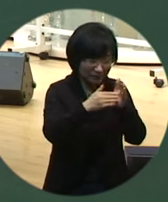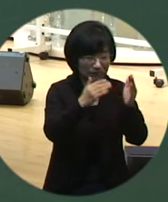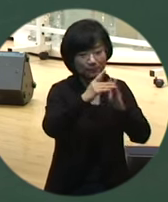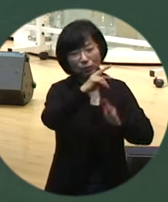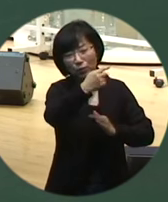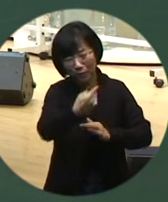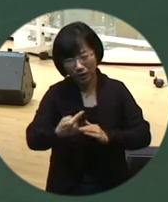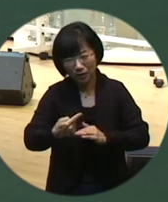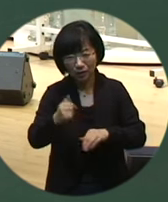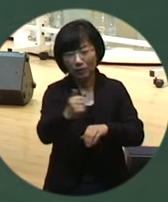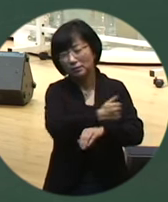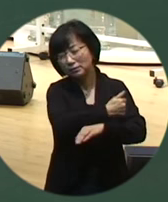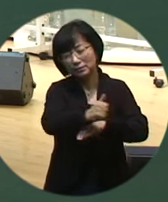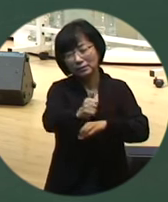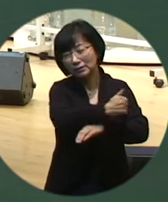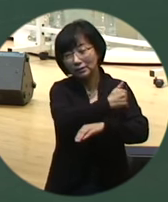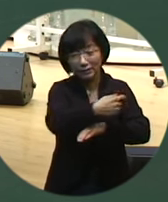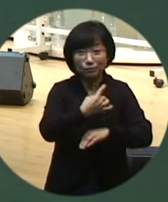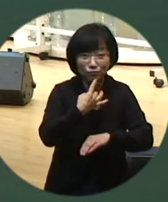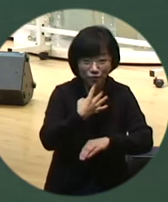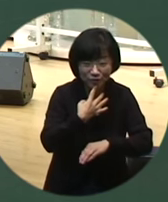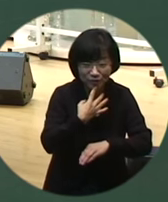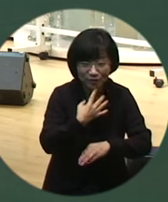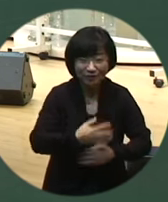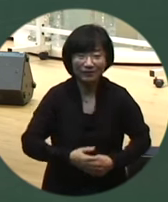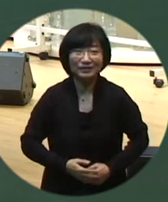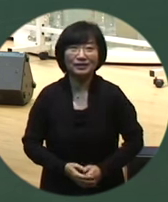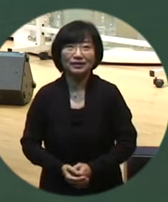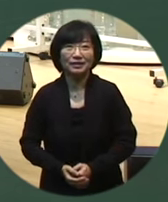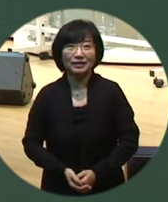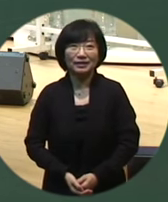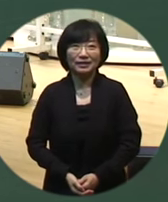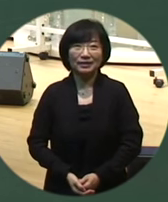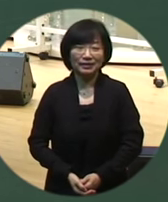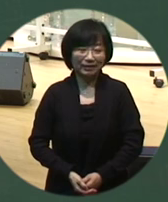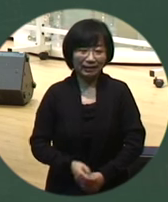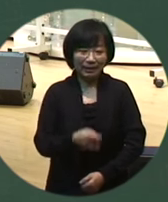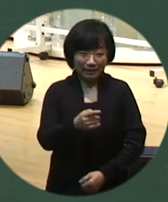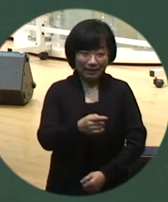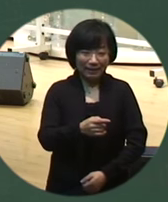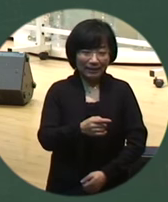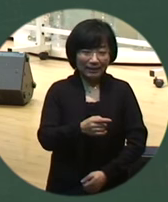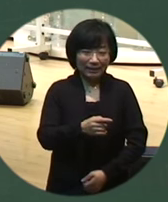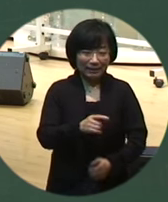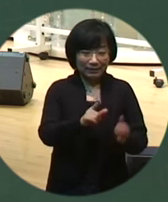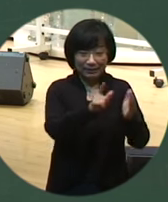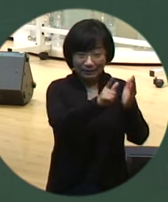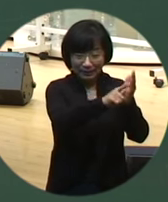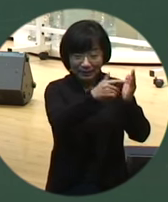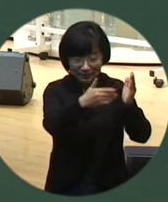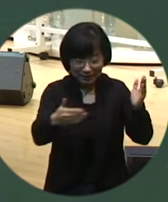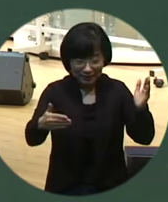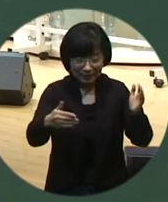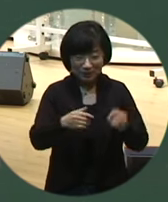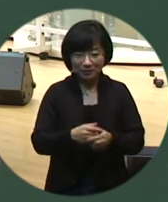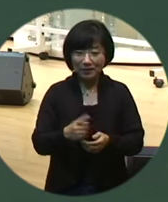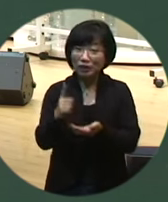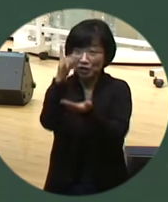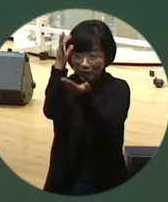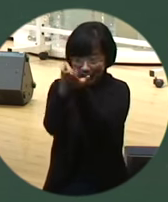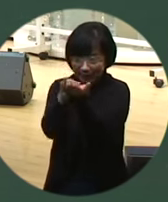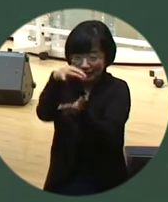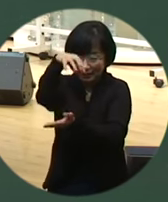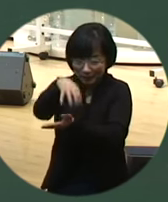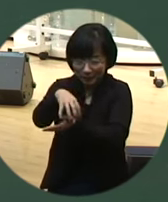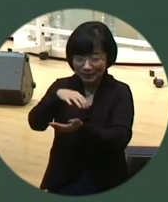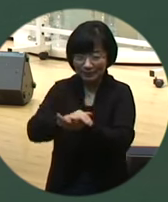there. 그러다가 그래도 양심이 있었는지 야 이러면 안 되겠다 싶어가지고 개척 내려갔어요. But because of my conscience, I thought I can't continue to live my life this way, and so